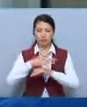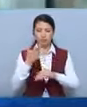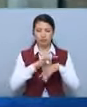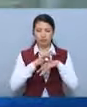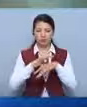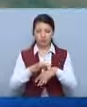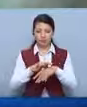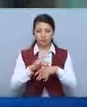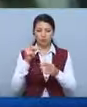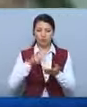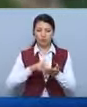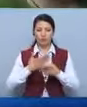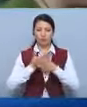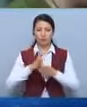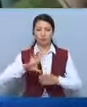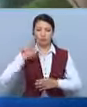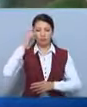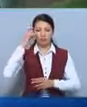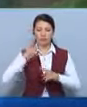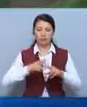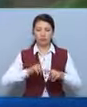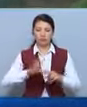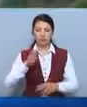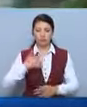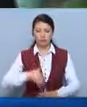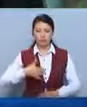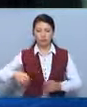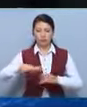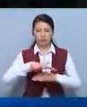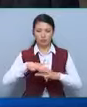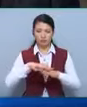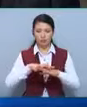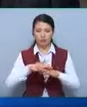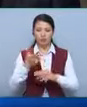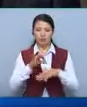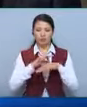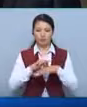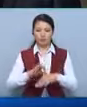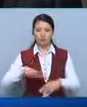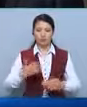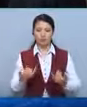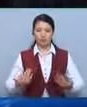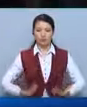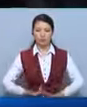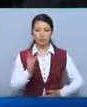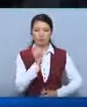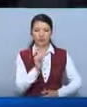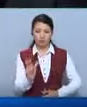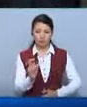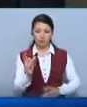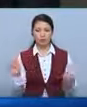мақсатында қазынадан қомақты қаржы қаралған. Нәтижесінде Жамбыл ауылындағы көпшілікке көгілдір отын берілді. Енді тұрғындардың тұрмыс